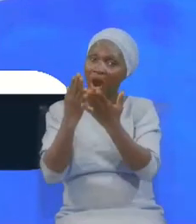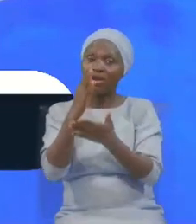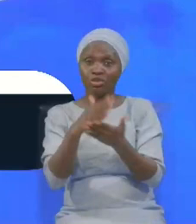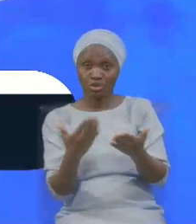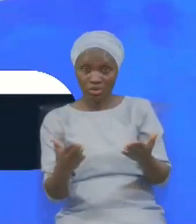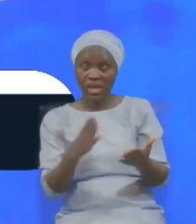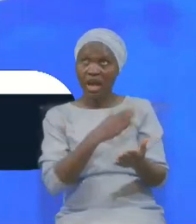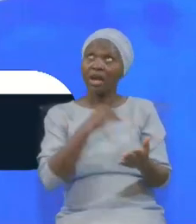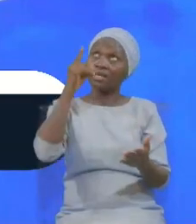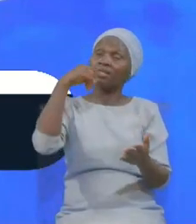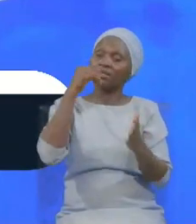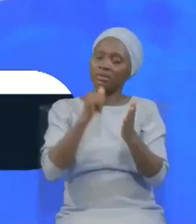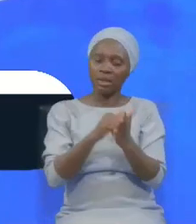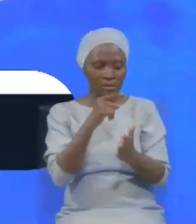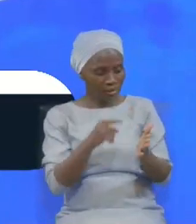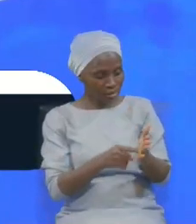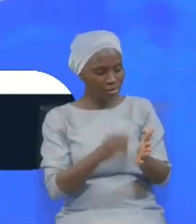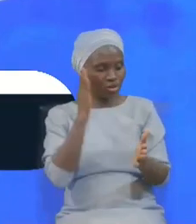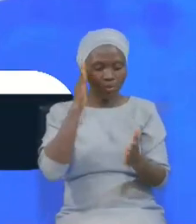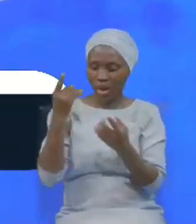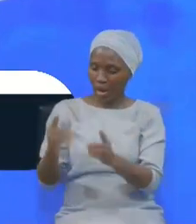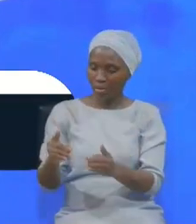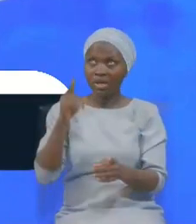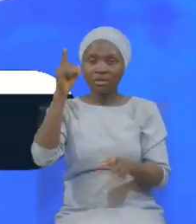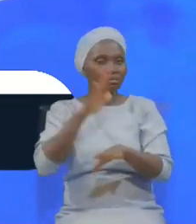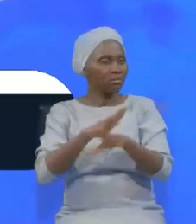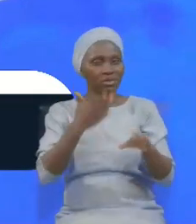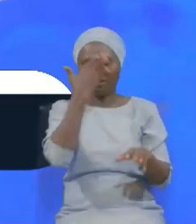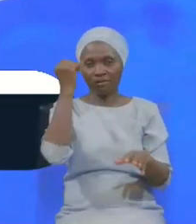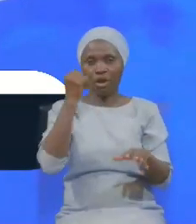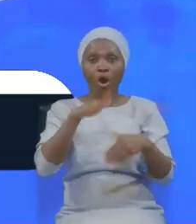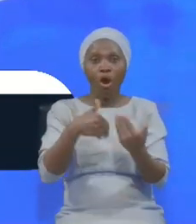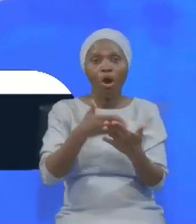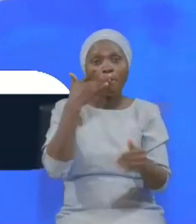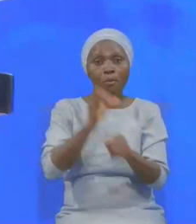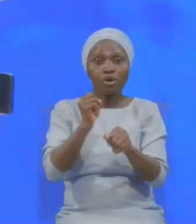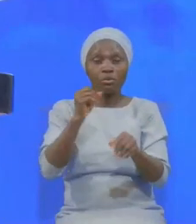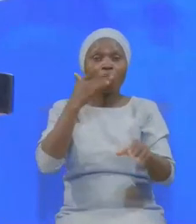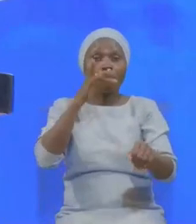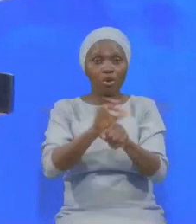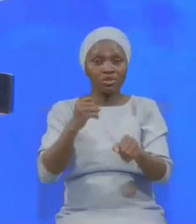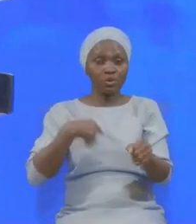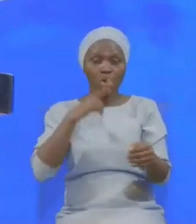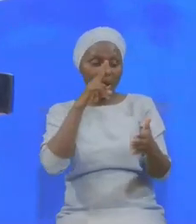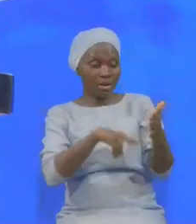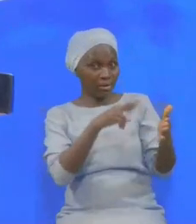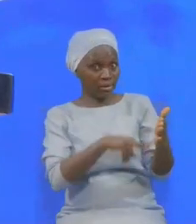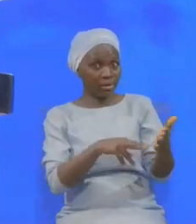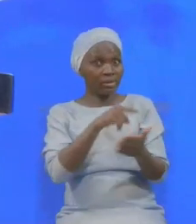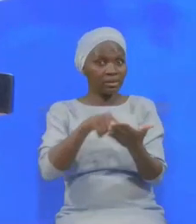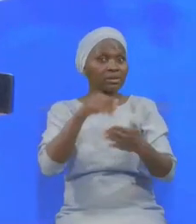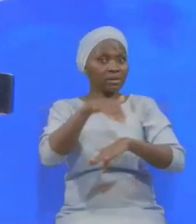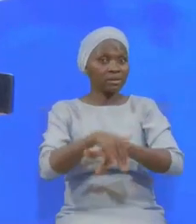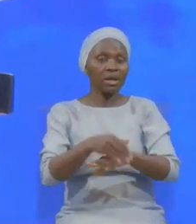il dit « ceci sera », alors il n'oublie pas. Toutes les promesses que nous lirons ce soir, Dieu ne peut pas